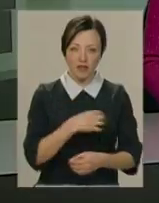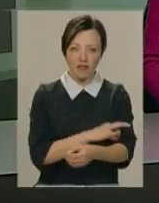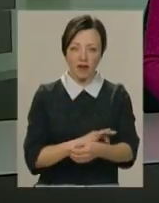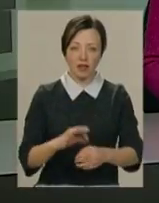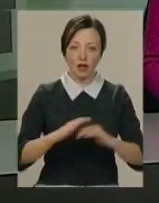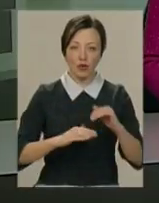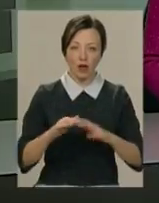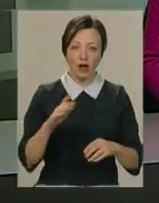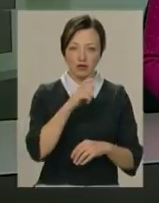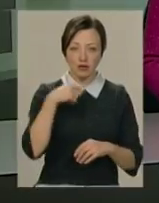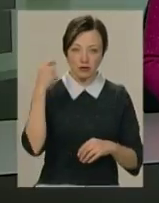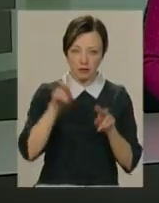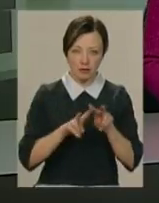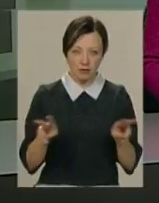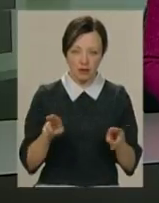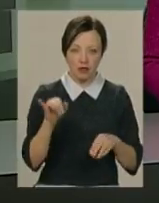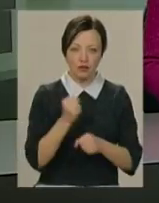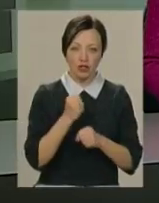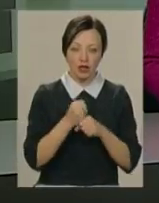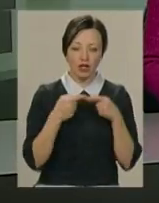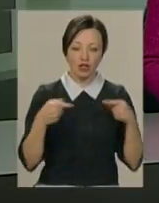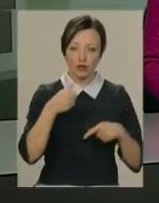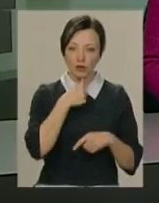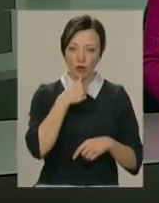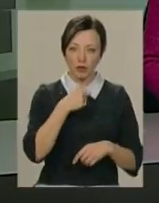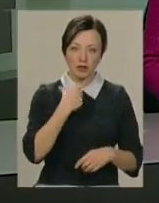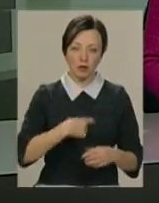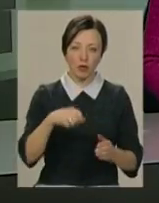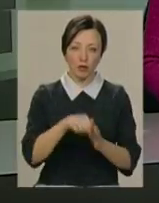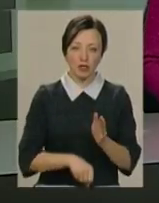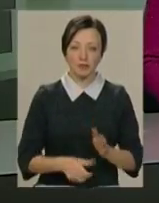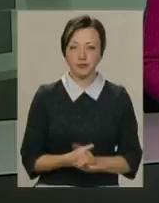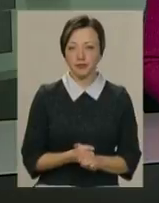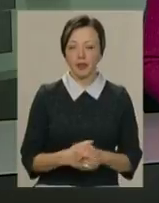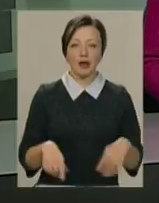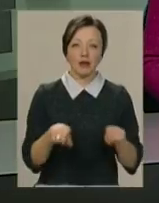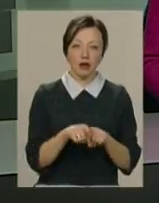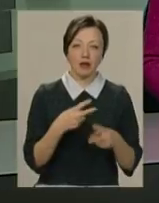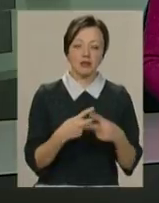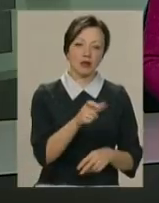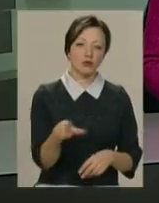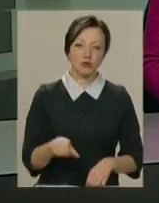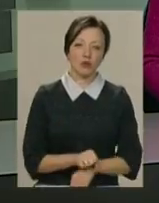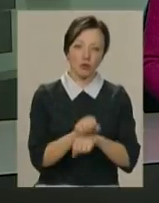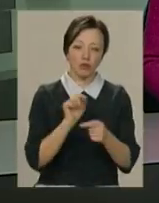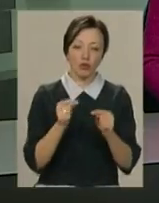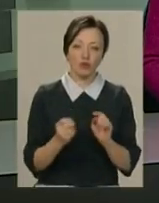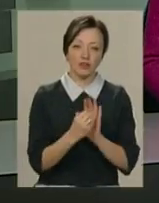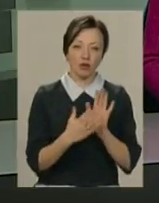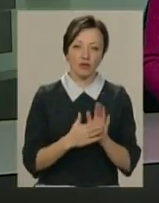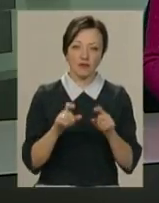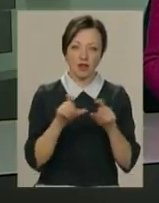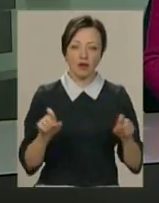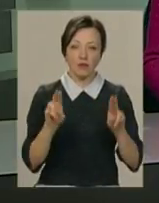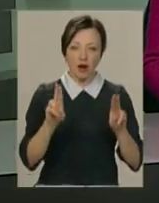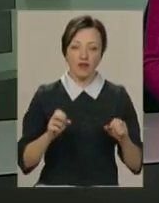руках, затягували на шиях зашморги та вчиняли інші спроби вкоротити собі віку. Так засуджені протестують проти встановлених в закладі